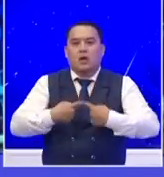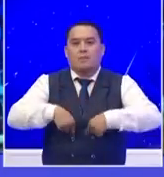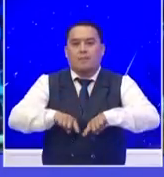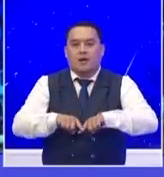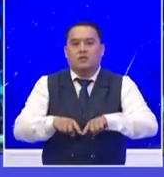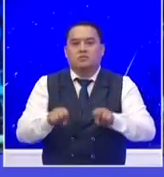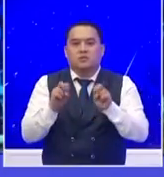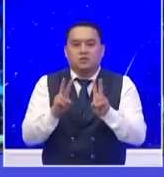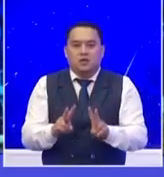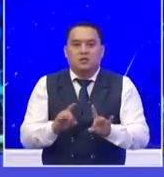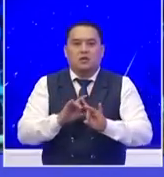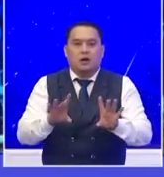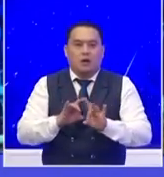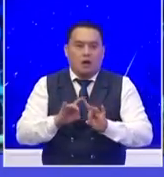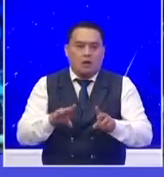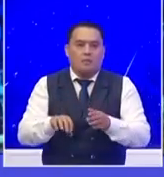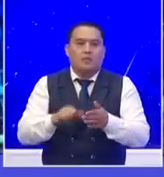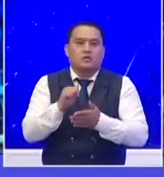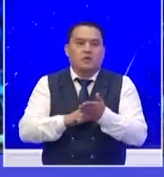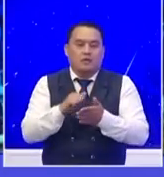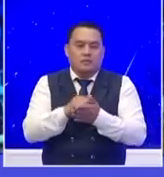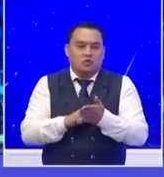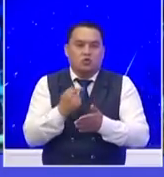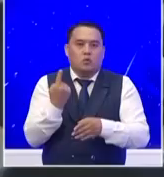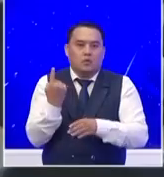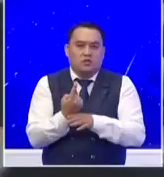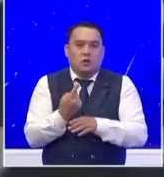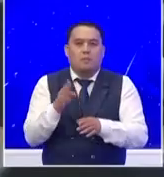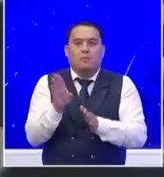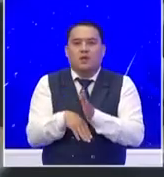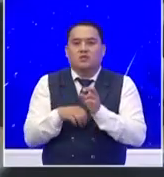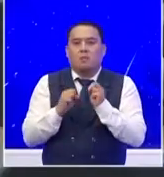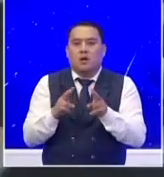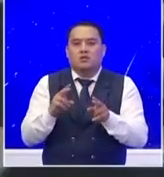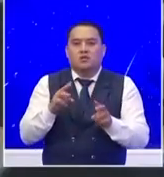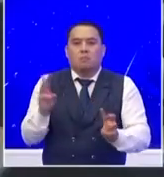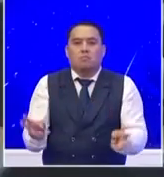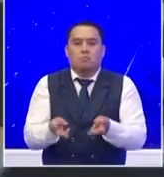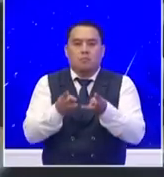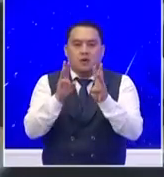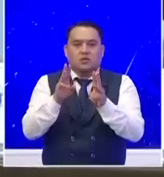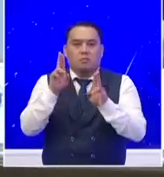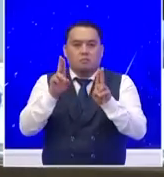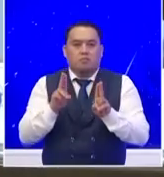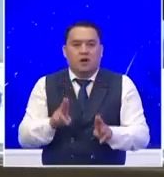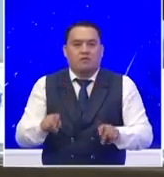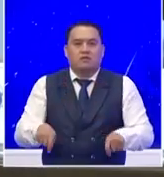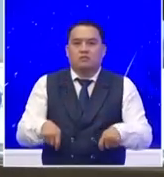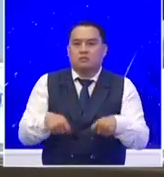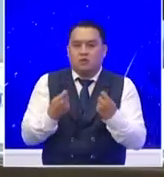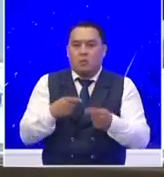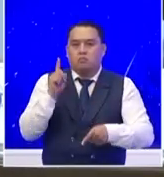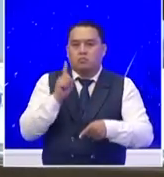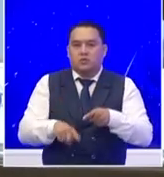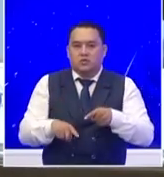департаменті мамандары мәлімдеді. Басты себеп сауда ғимаратында өрт қауіпсіздік талаптарының сақталмағандығы. Бұл заң бұзушылық үшін